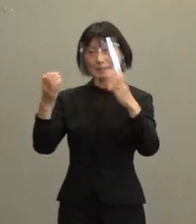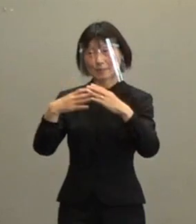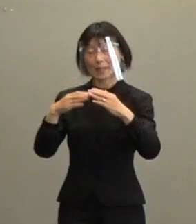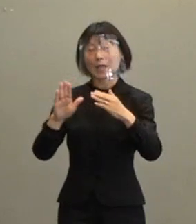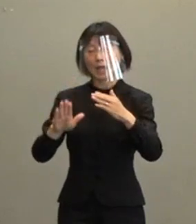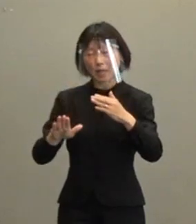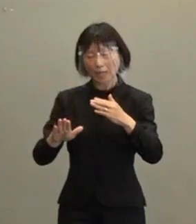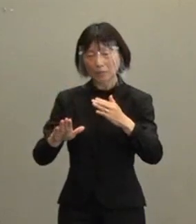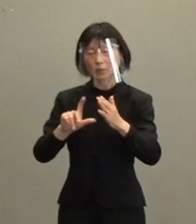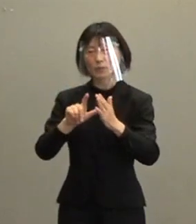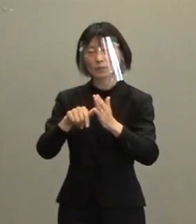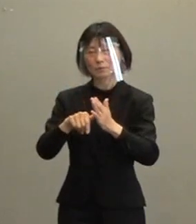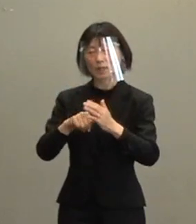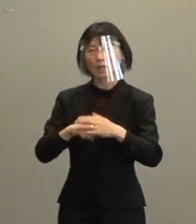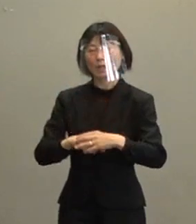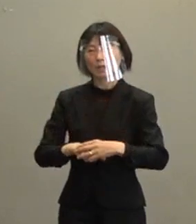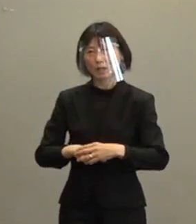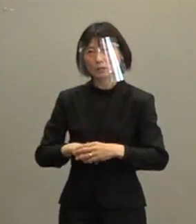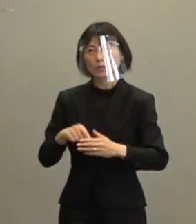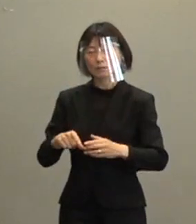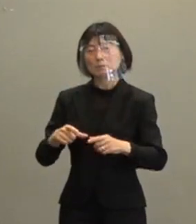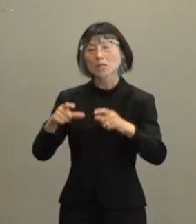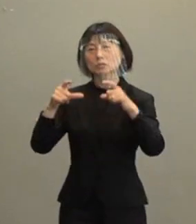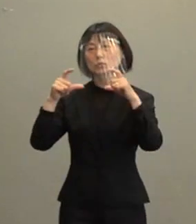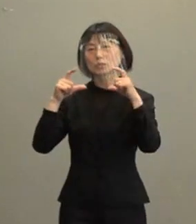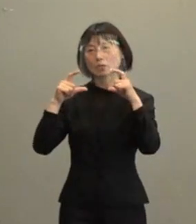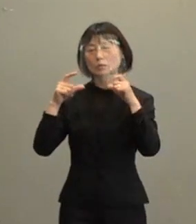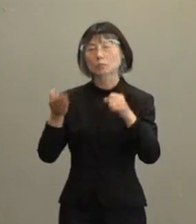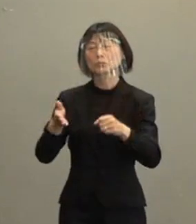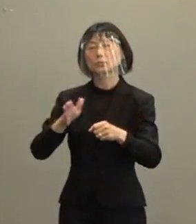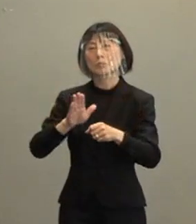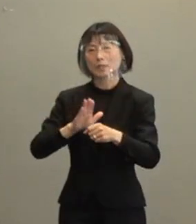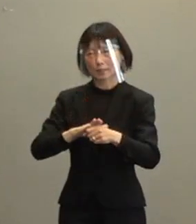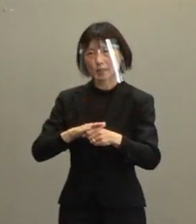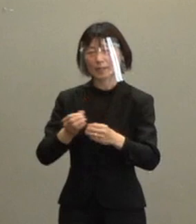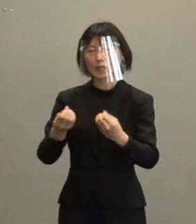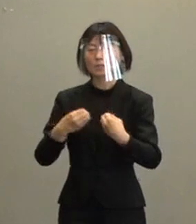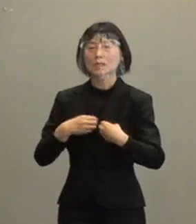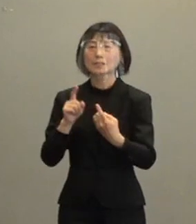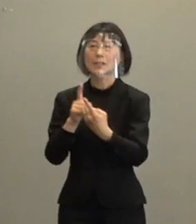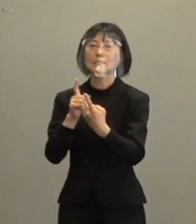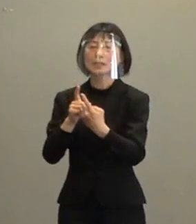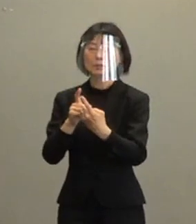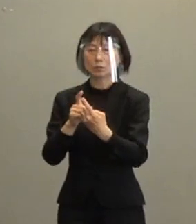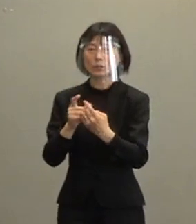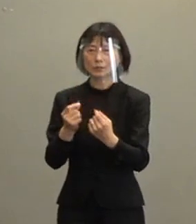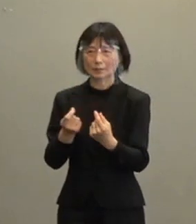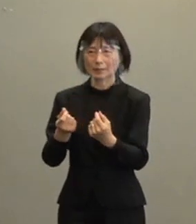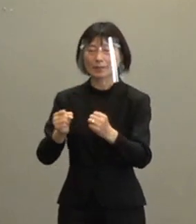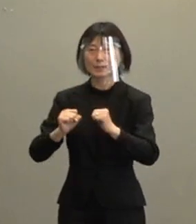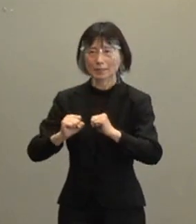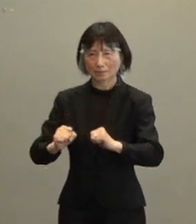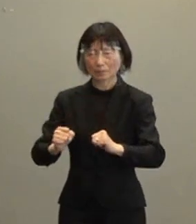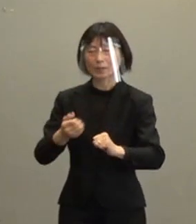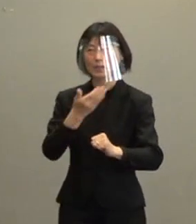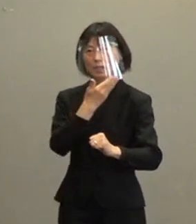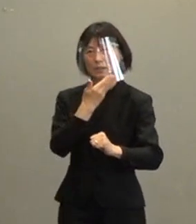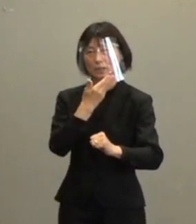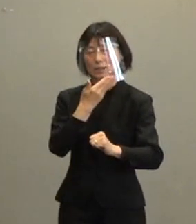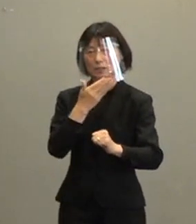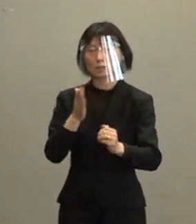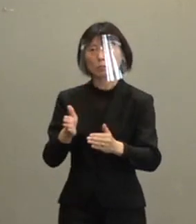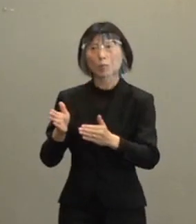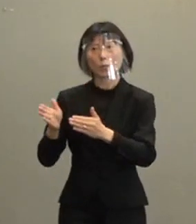伴う場合などについてはですね、それはマスクの着用も含めてですね、感染対策を徹底していくことが大事だというふうに思います。まあ、一